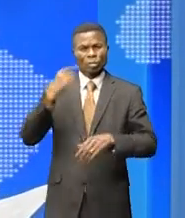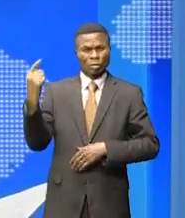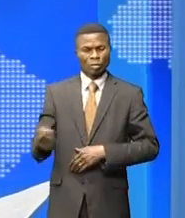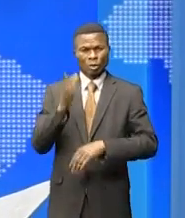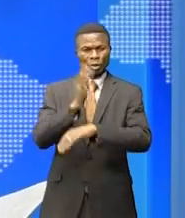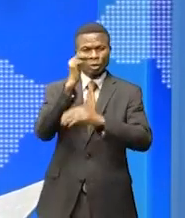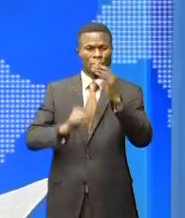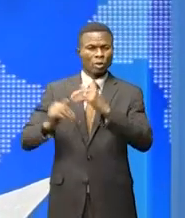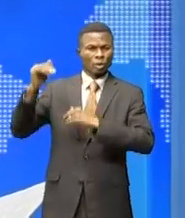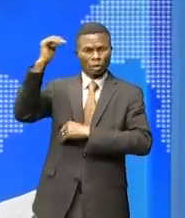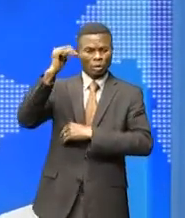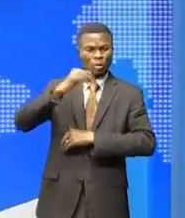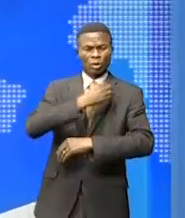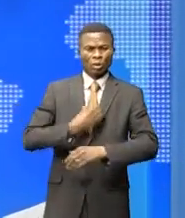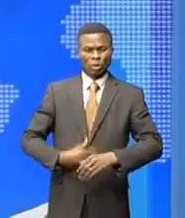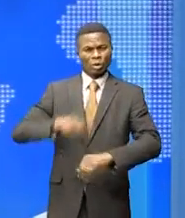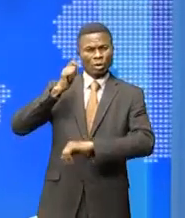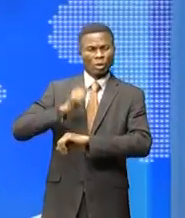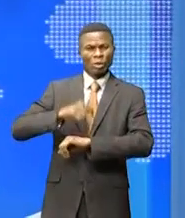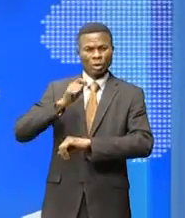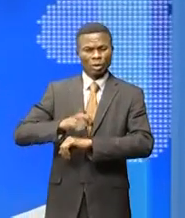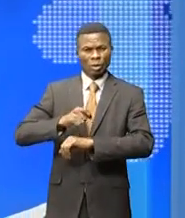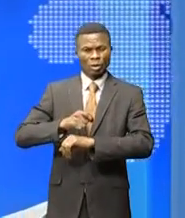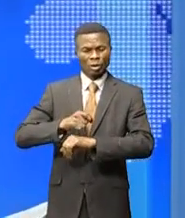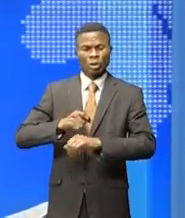du Conseil supérieur de la magistrature,